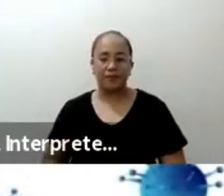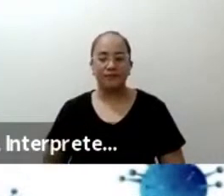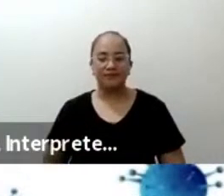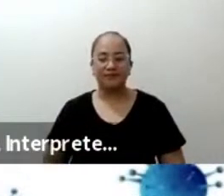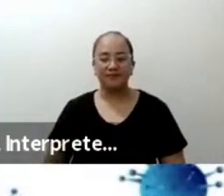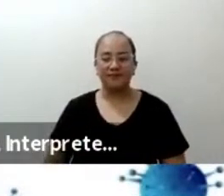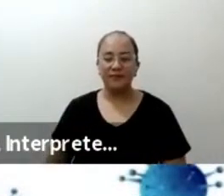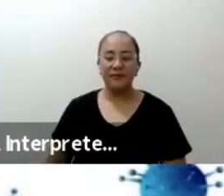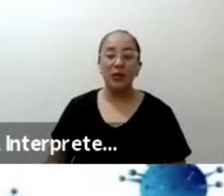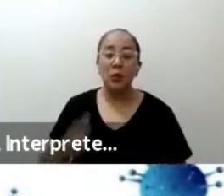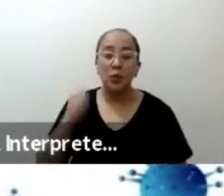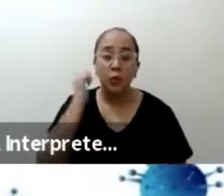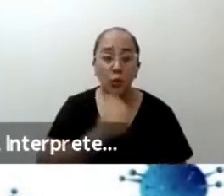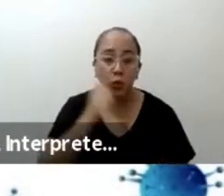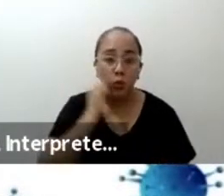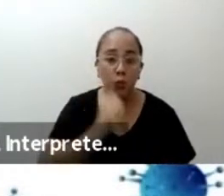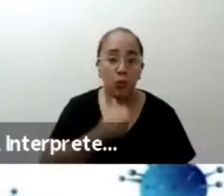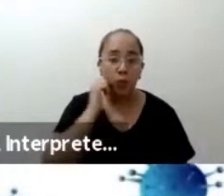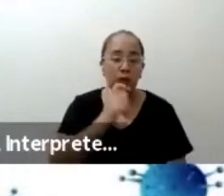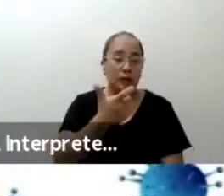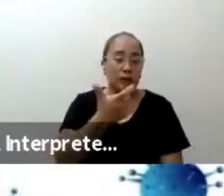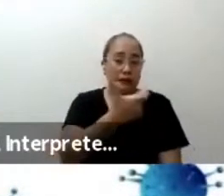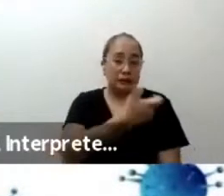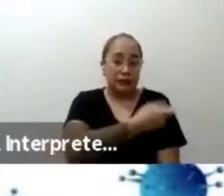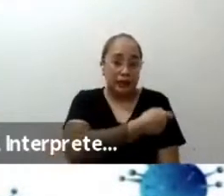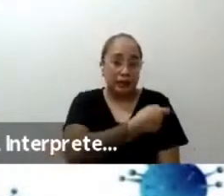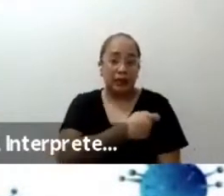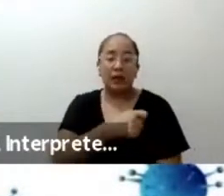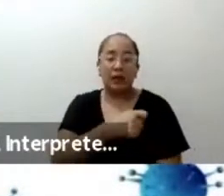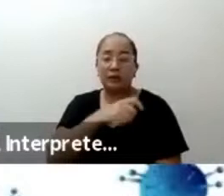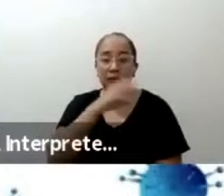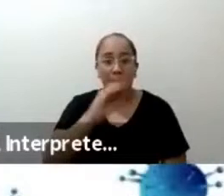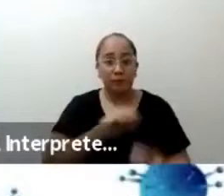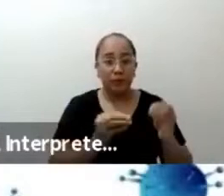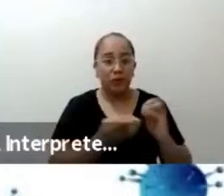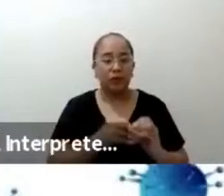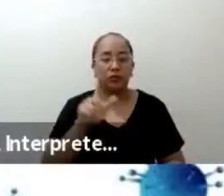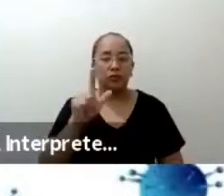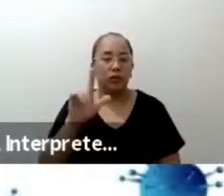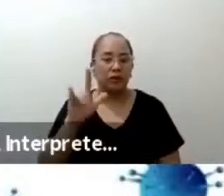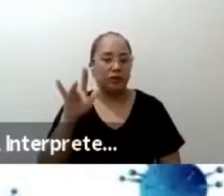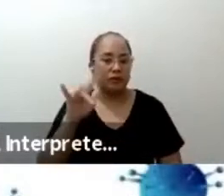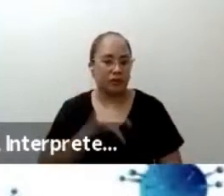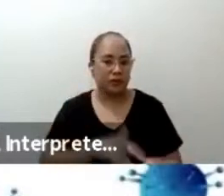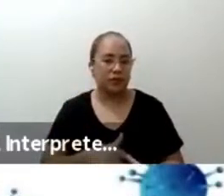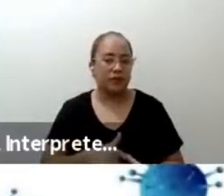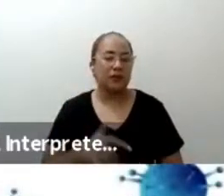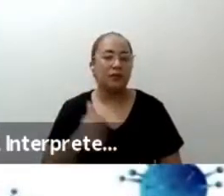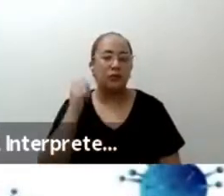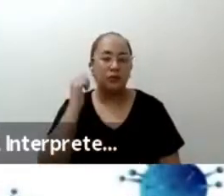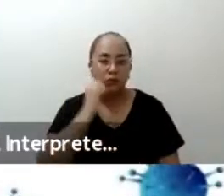The daily vaccination rate is 35,000 per day. Pero ang